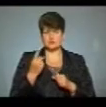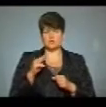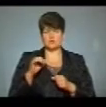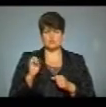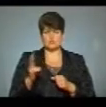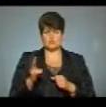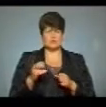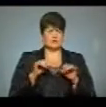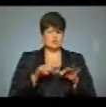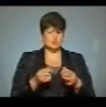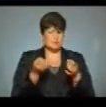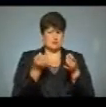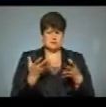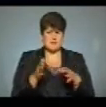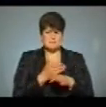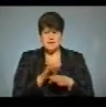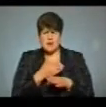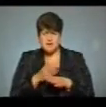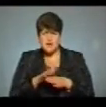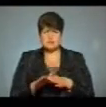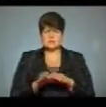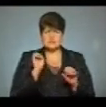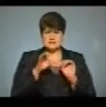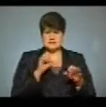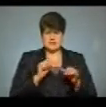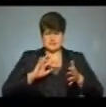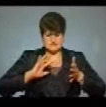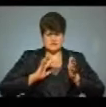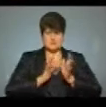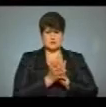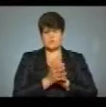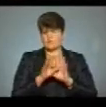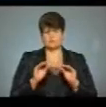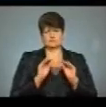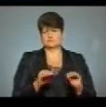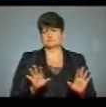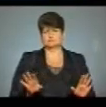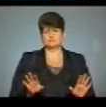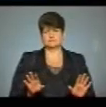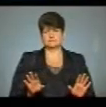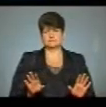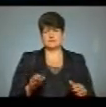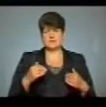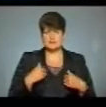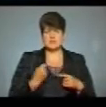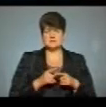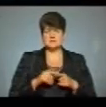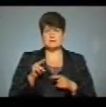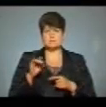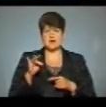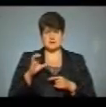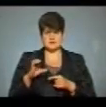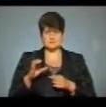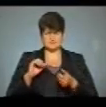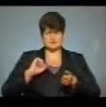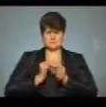Перебрали, закинули, спресував, вон тюк поставили на місце. Нам це преса дали в Дубно.